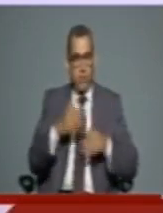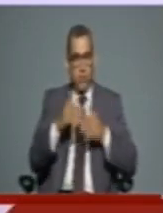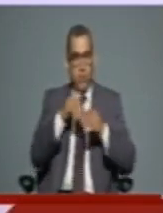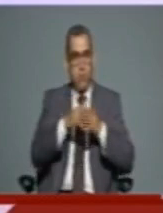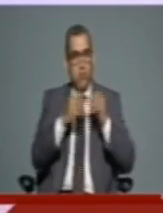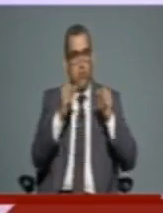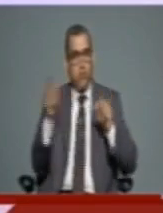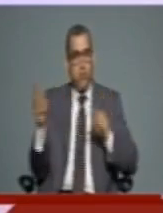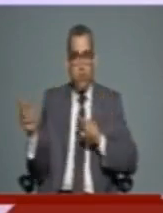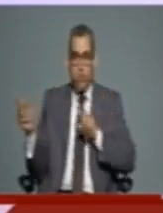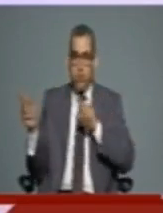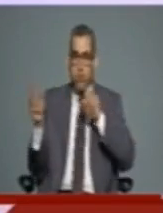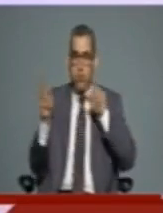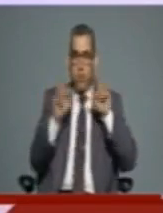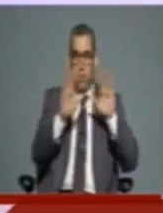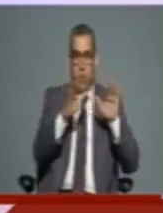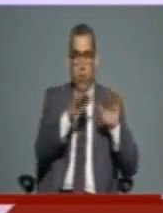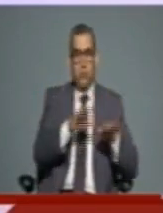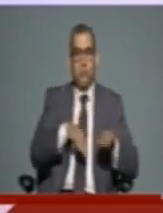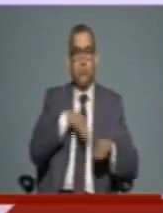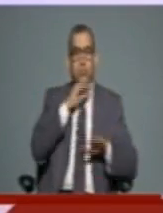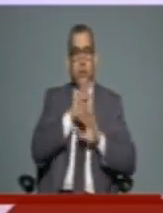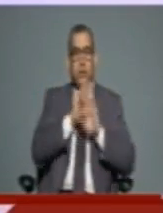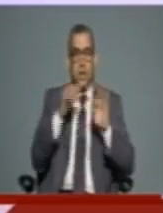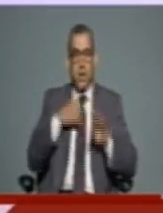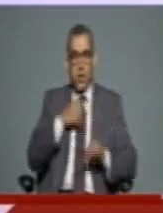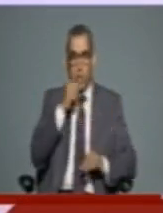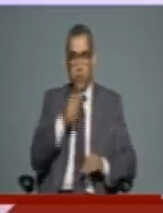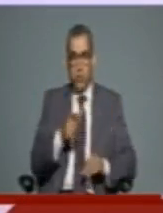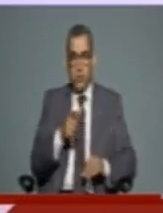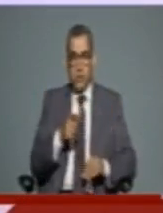المدة. وكذلك أريد أن